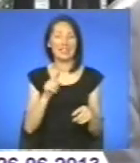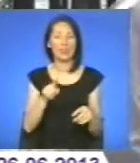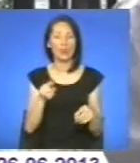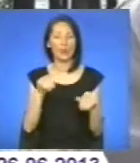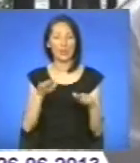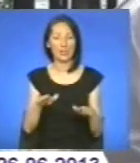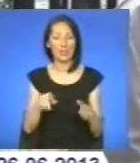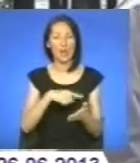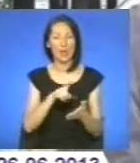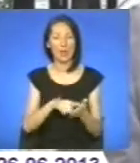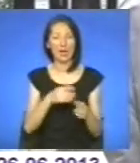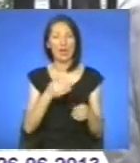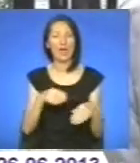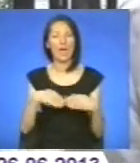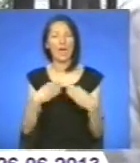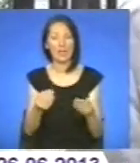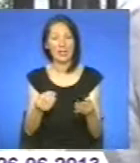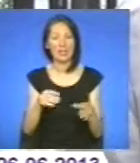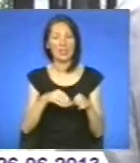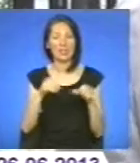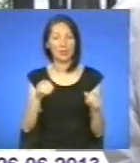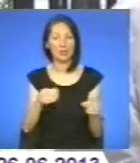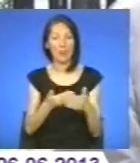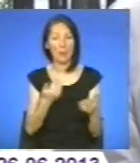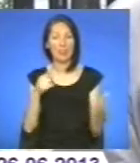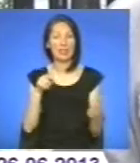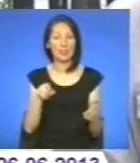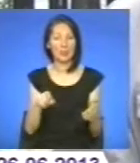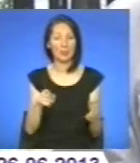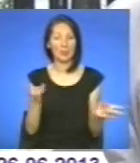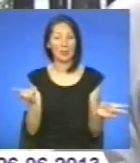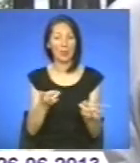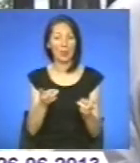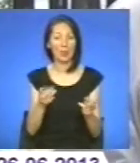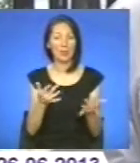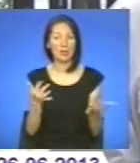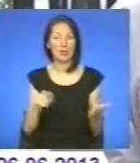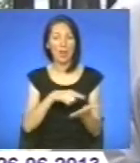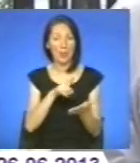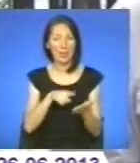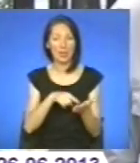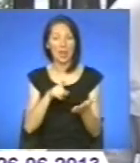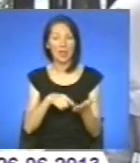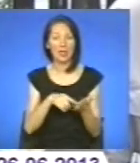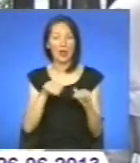вирішити питання виділення землі. Але ще перед цим тут ряд питань, які потрібно вирішити на